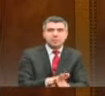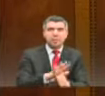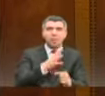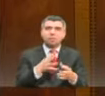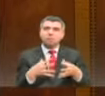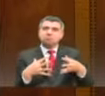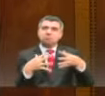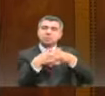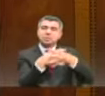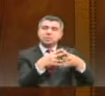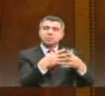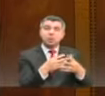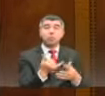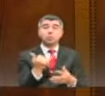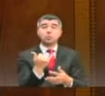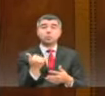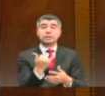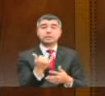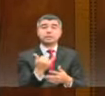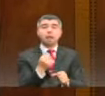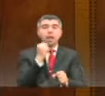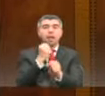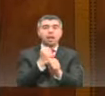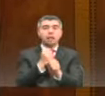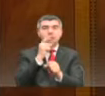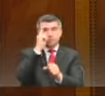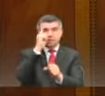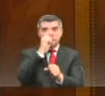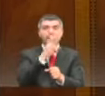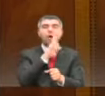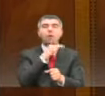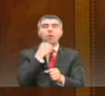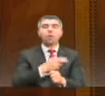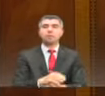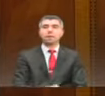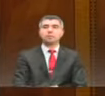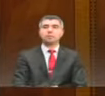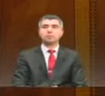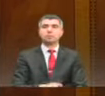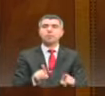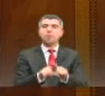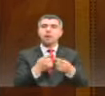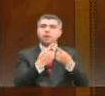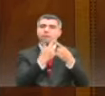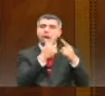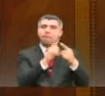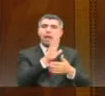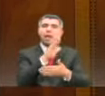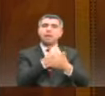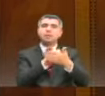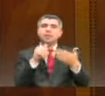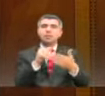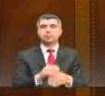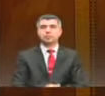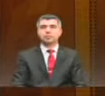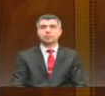الاجتماعي محورا أساسيا للعمل الحكومي في الولاية الحالية، وذلك عبر عدد من الإجراءات أهمها: